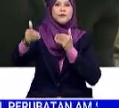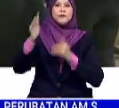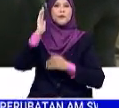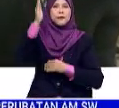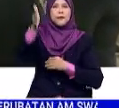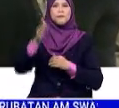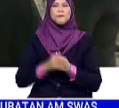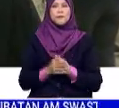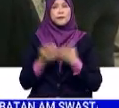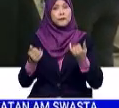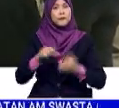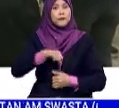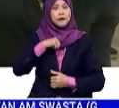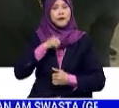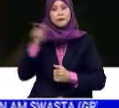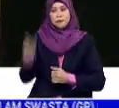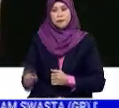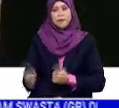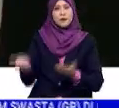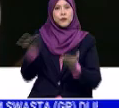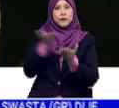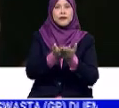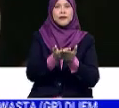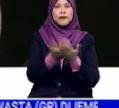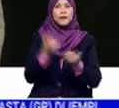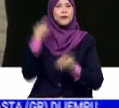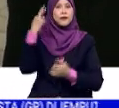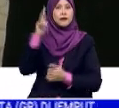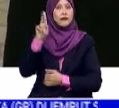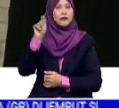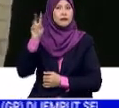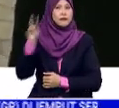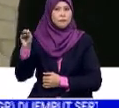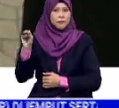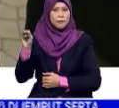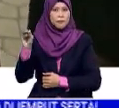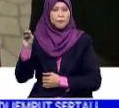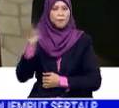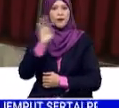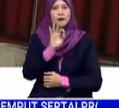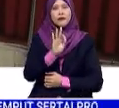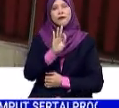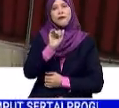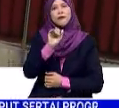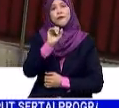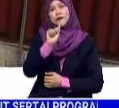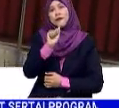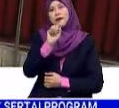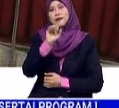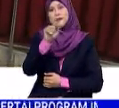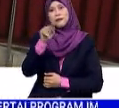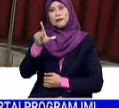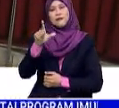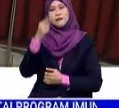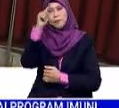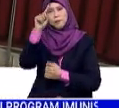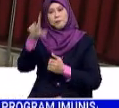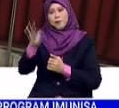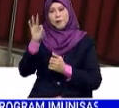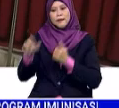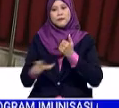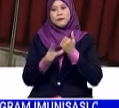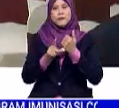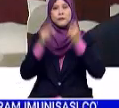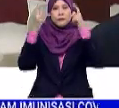Turut membanggakan apabila calon dari Meja Sukan Radio Televisyen Malaysia RTM, Faisal Jamal sebab suara dipilih sebagai timbalan